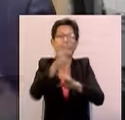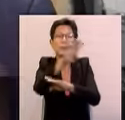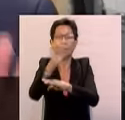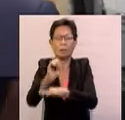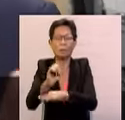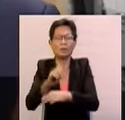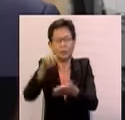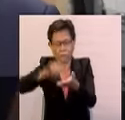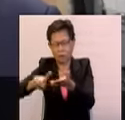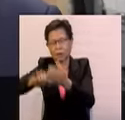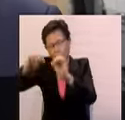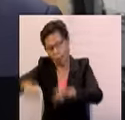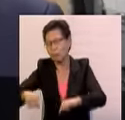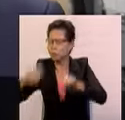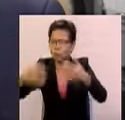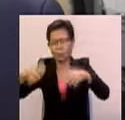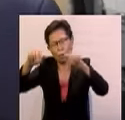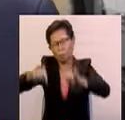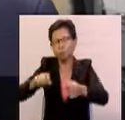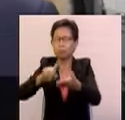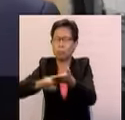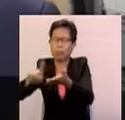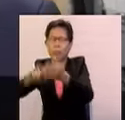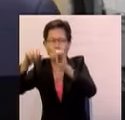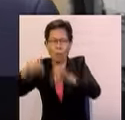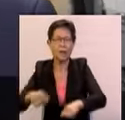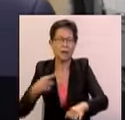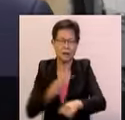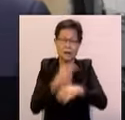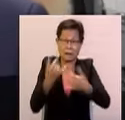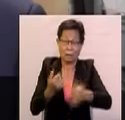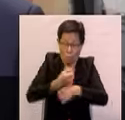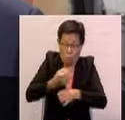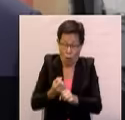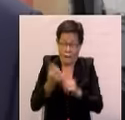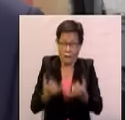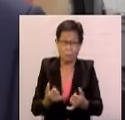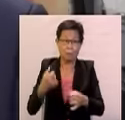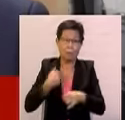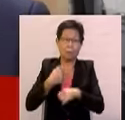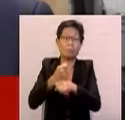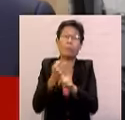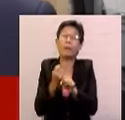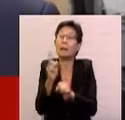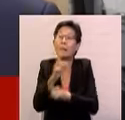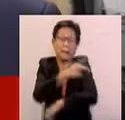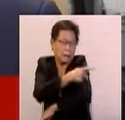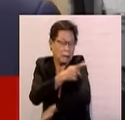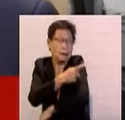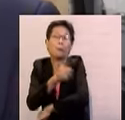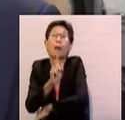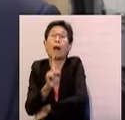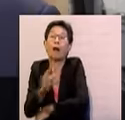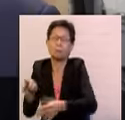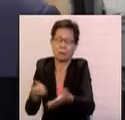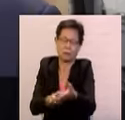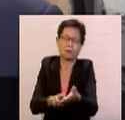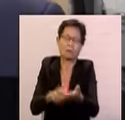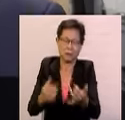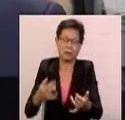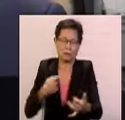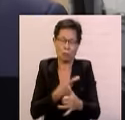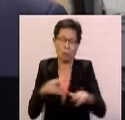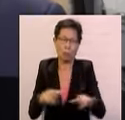lab kan, dah boleh. Memang boleh dah boleh, dah boleh sekarang. Cuma sekarang kita tengah bangunkan dari segi klinik mana yang berdaftar.